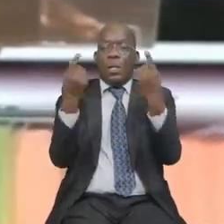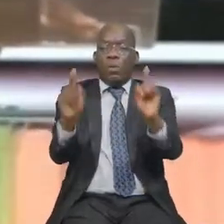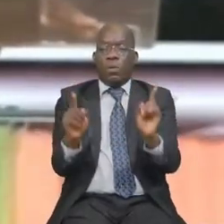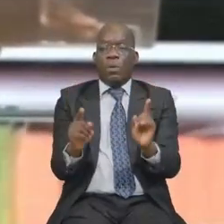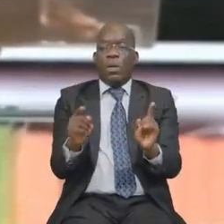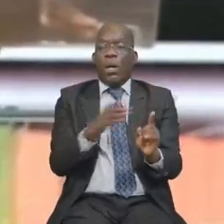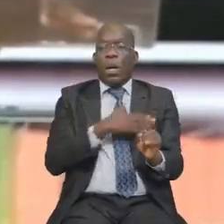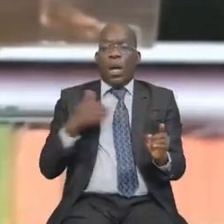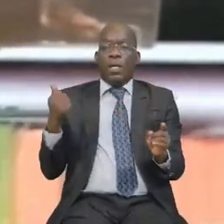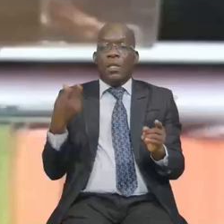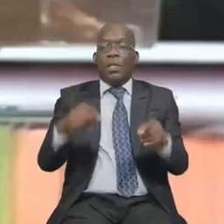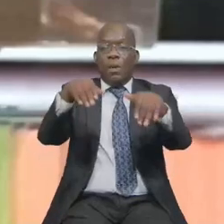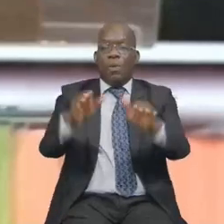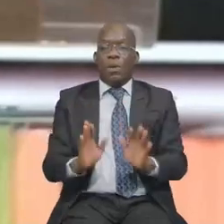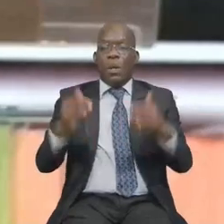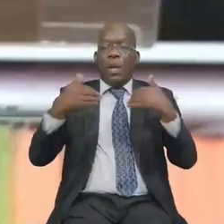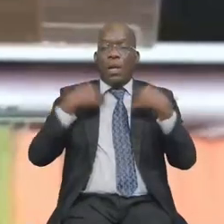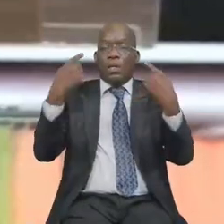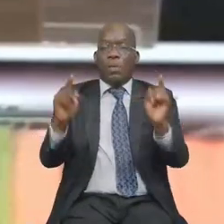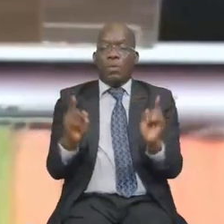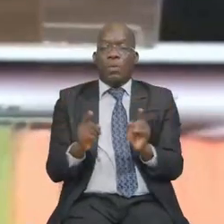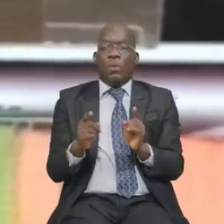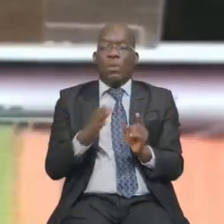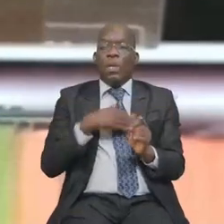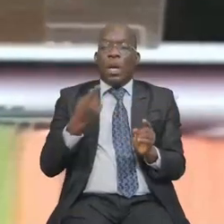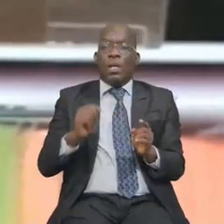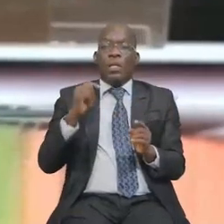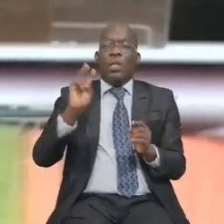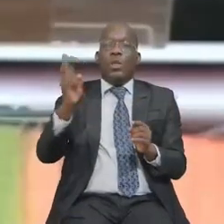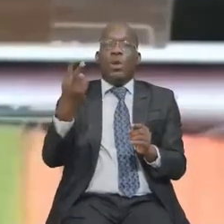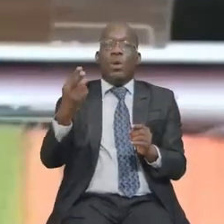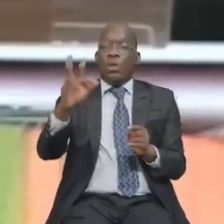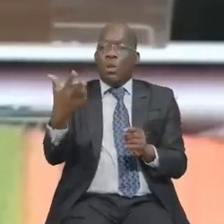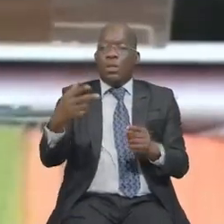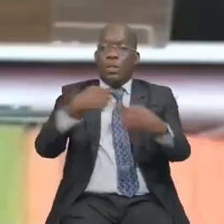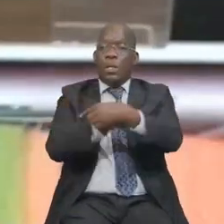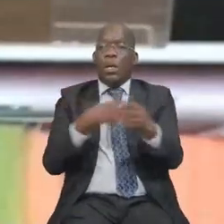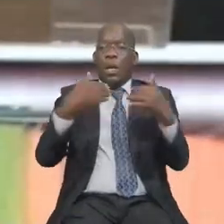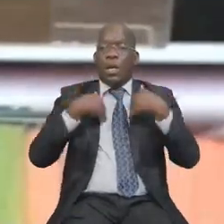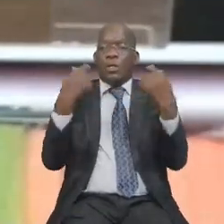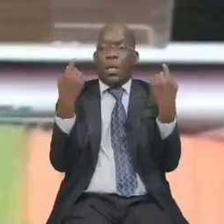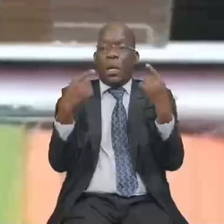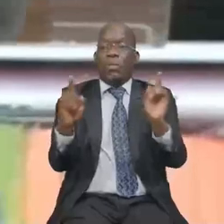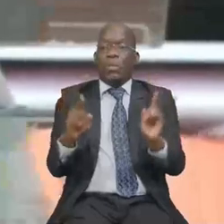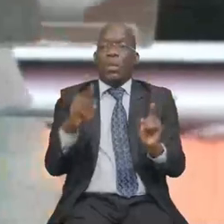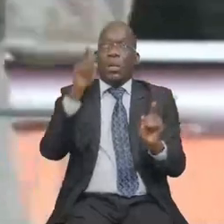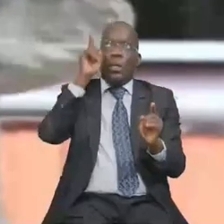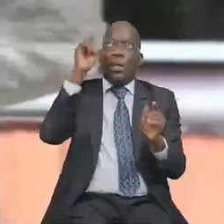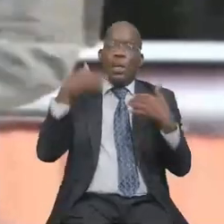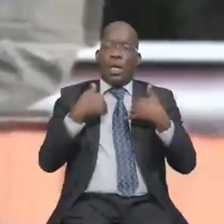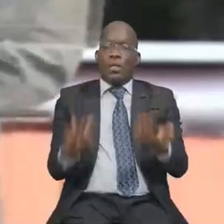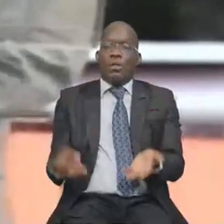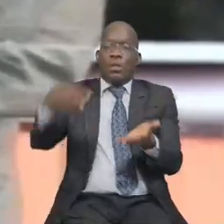Et l'ensevelissement a eu lieu. Et le troisième jour est venu, il est ressuscité des morts. Alors il est apparu à